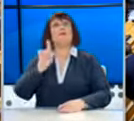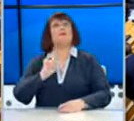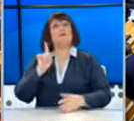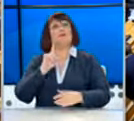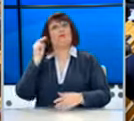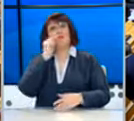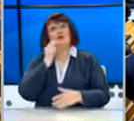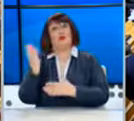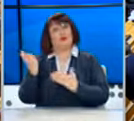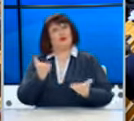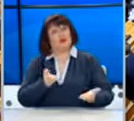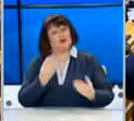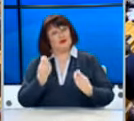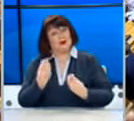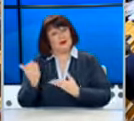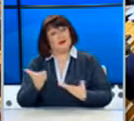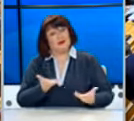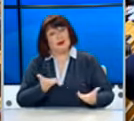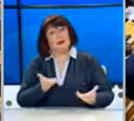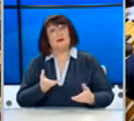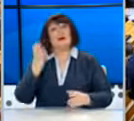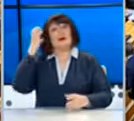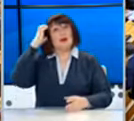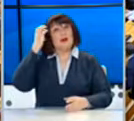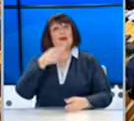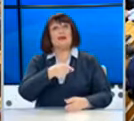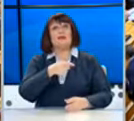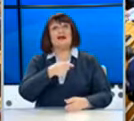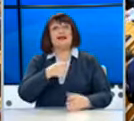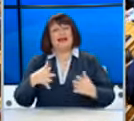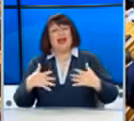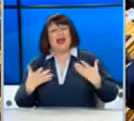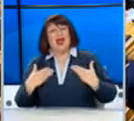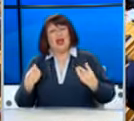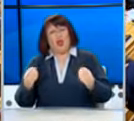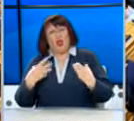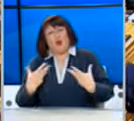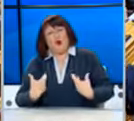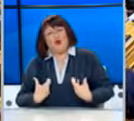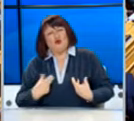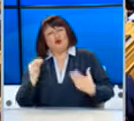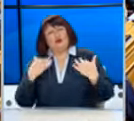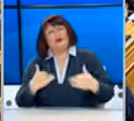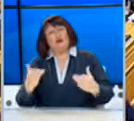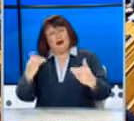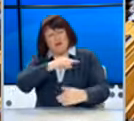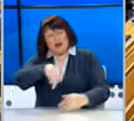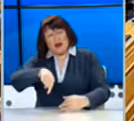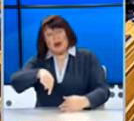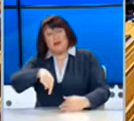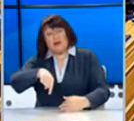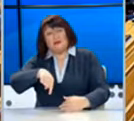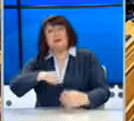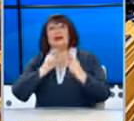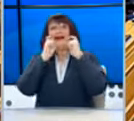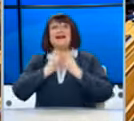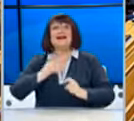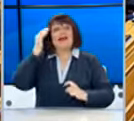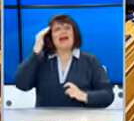υπενθυμίσω σε όλους ότι η παρουσία του στη Βουλή δεν είναι μια χάρη προς την εθνική αντιπροσωπεία, αλλά βρίσκεται στον πυρήνα των